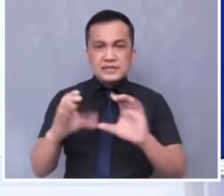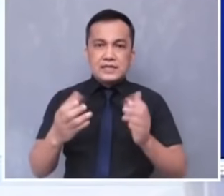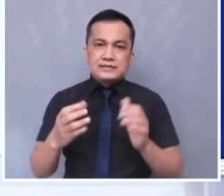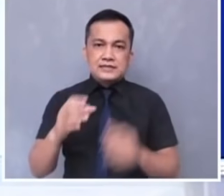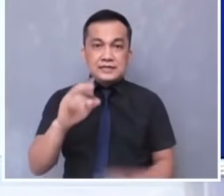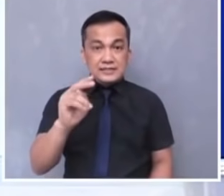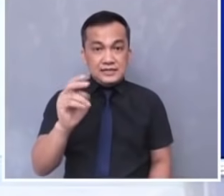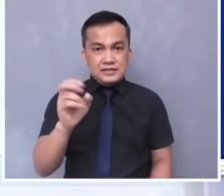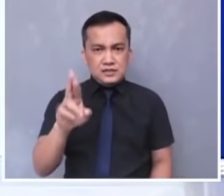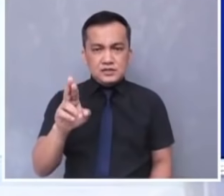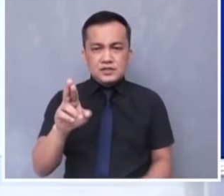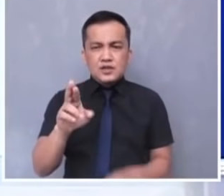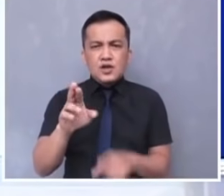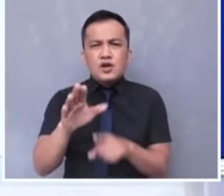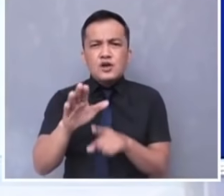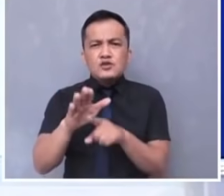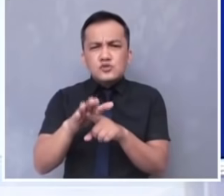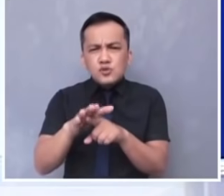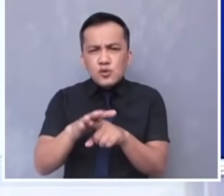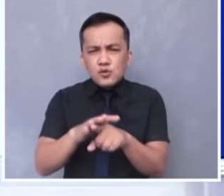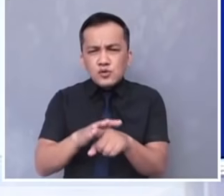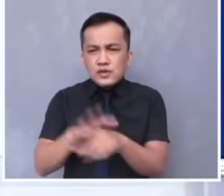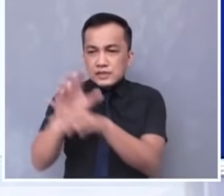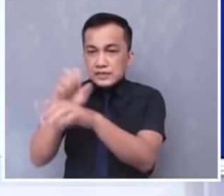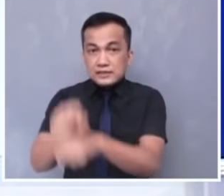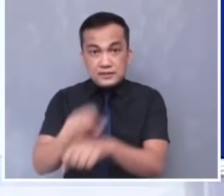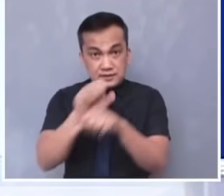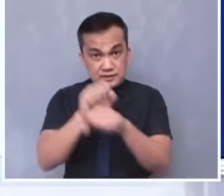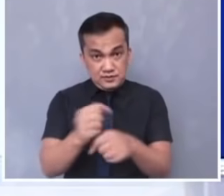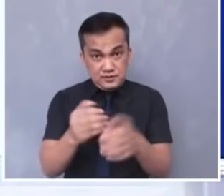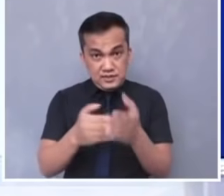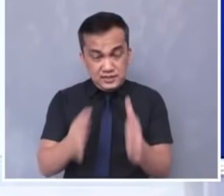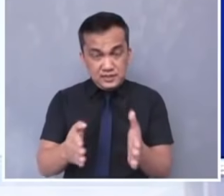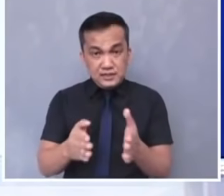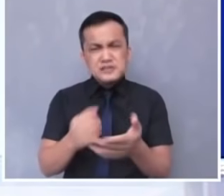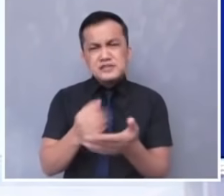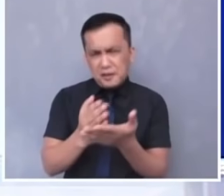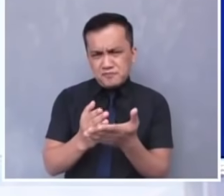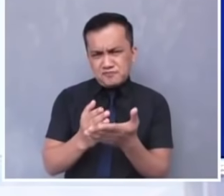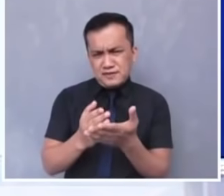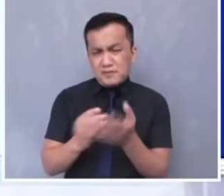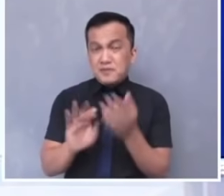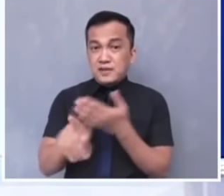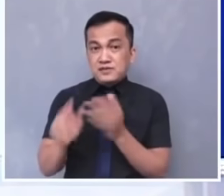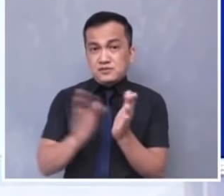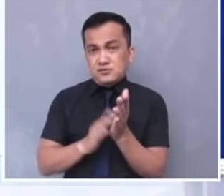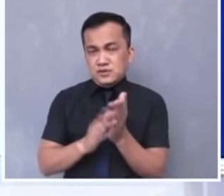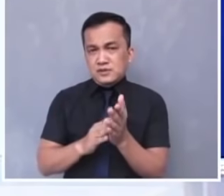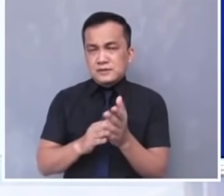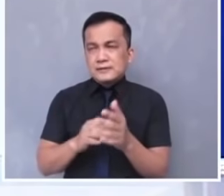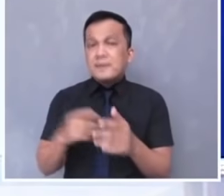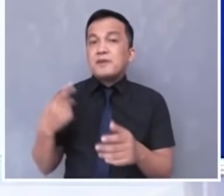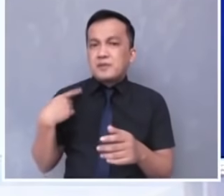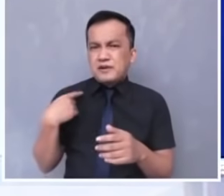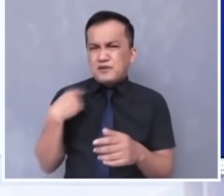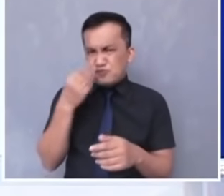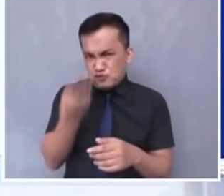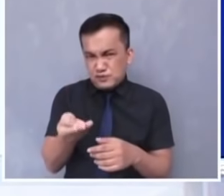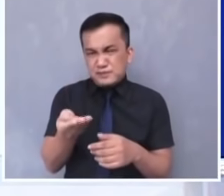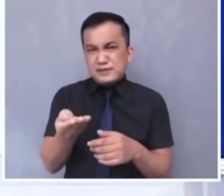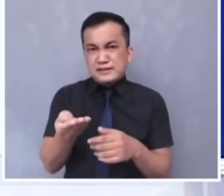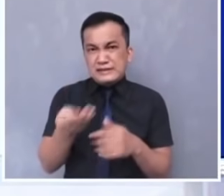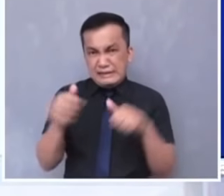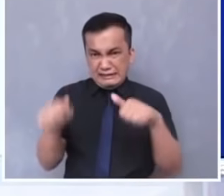ring nasasanay ang ilang estudyante sa kanilang pagbabalik eskwela, bagamat may ilang pagsubok pa rin. Nagpapatrol,